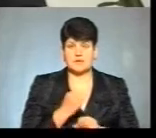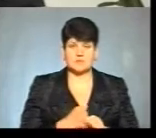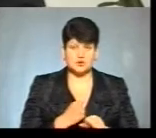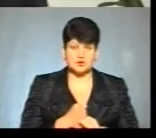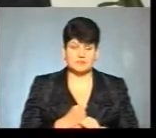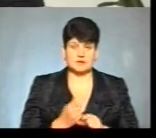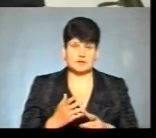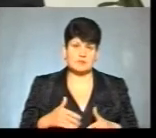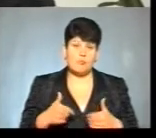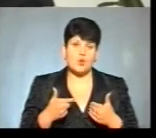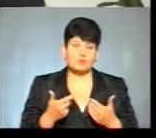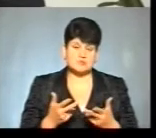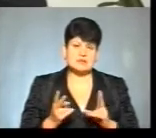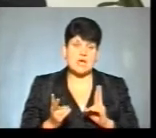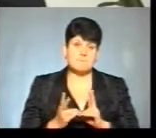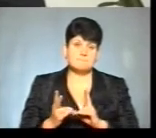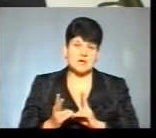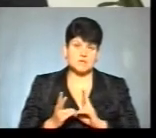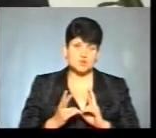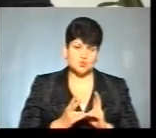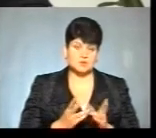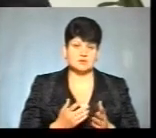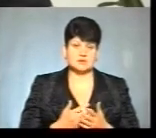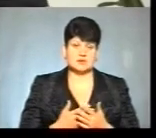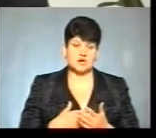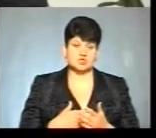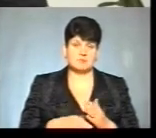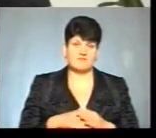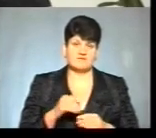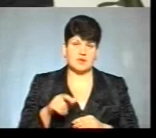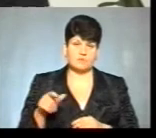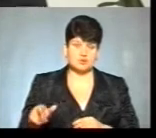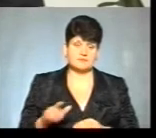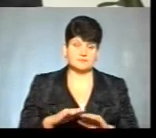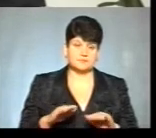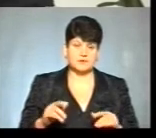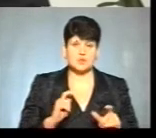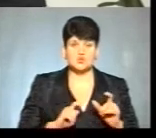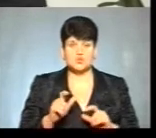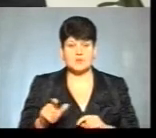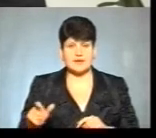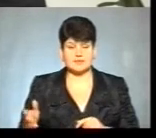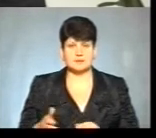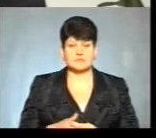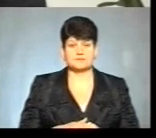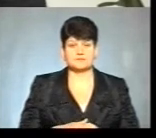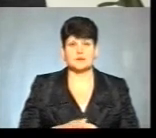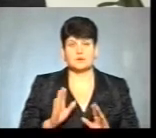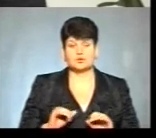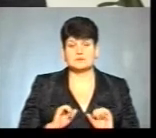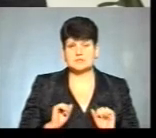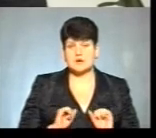якісь певні пропозиції при зустрічі безпосередньо там з нашими виборцями, з учнями, там студентами. От, і будемо